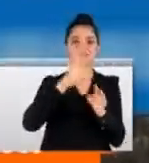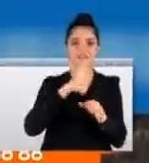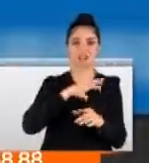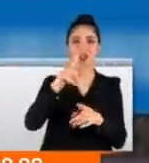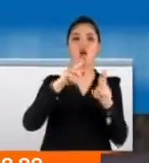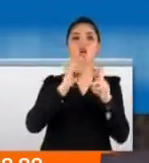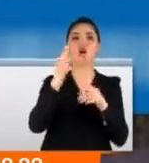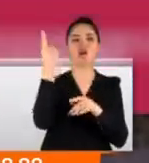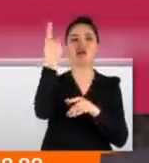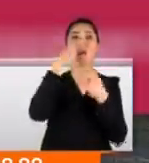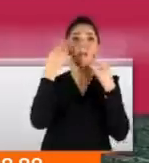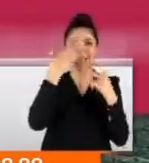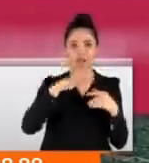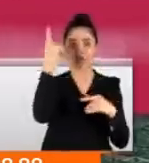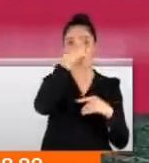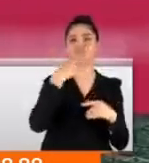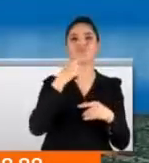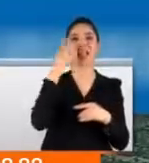yerleştiriyor.